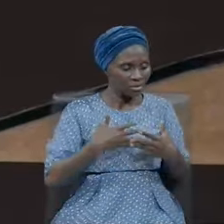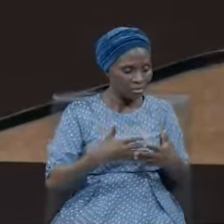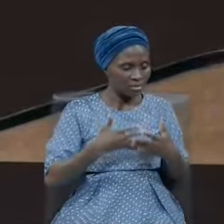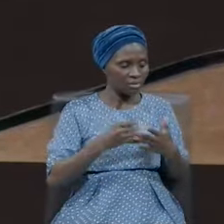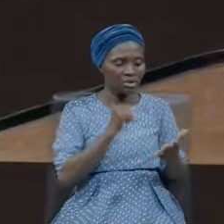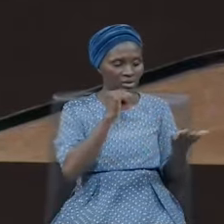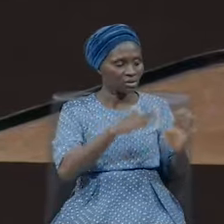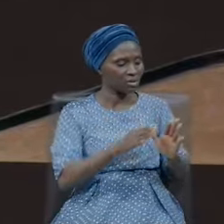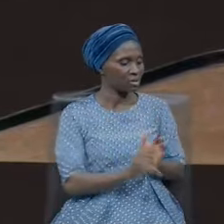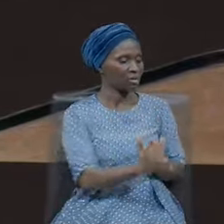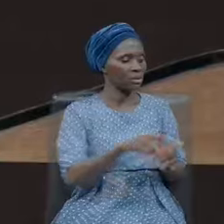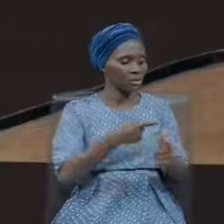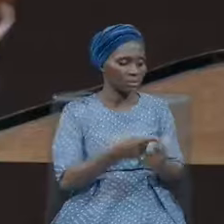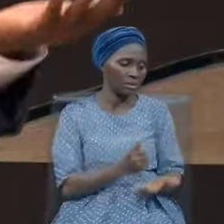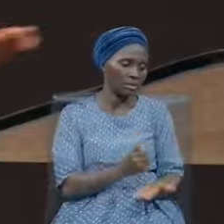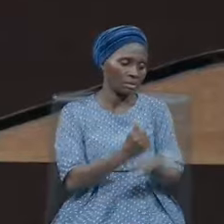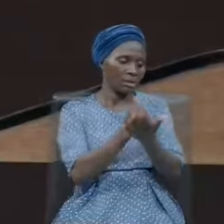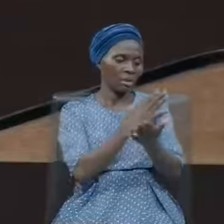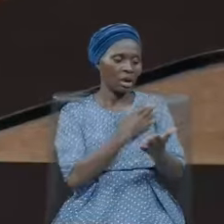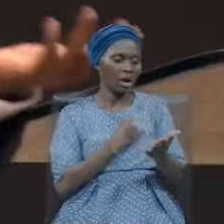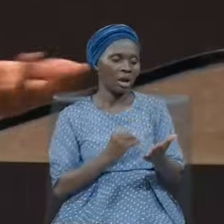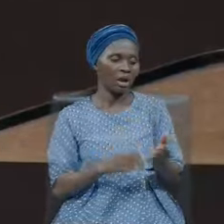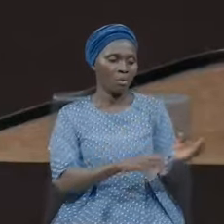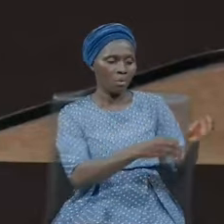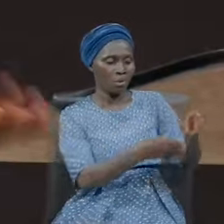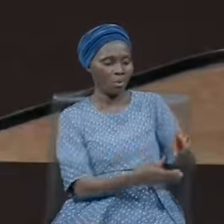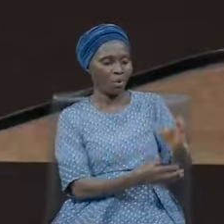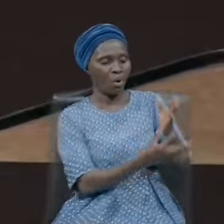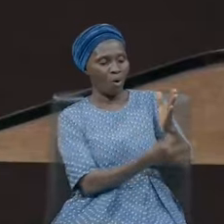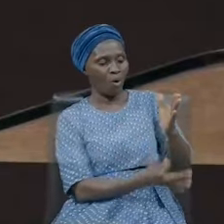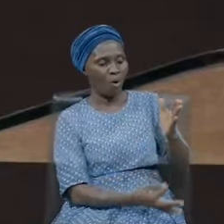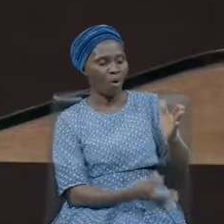versé de l'huile sur lui,